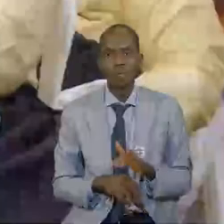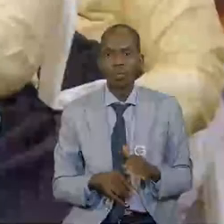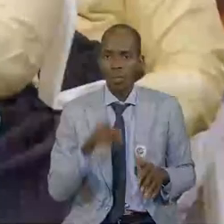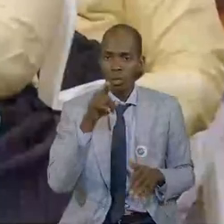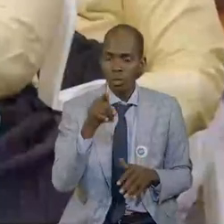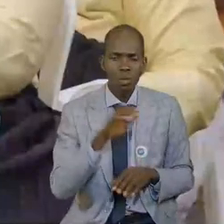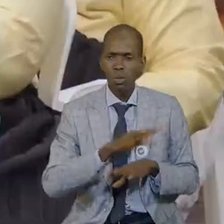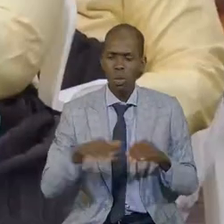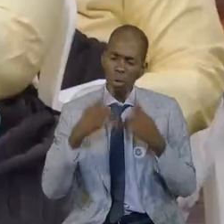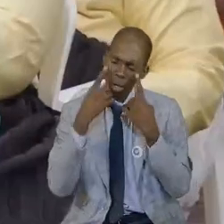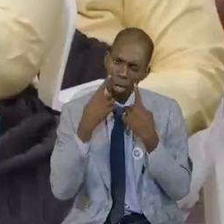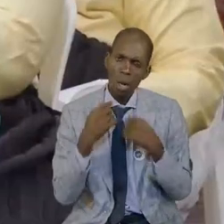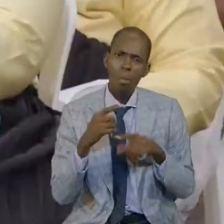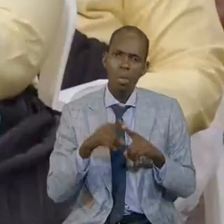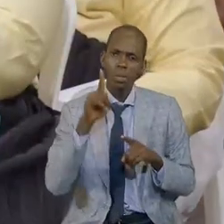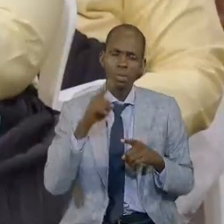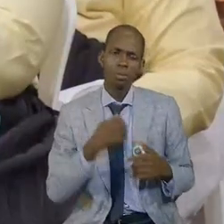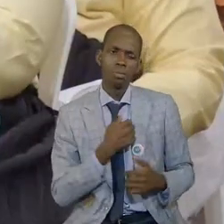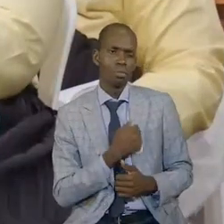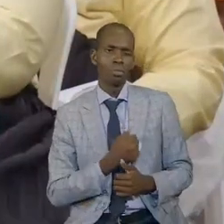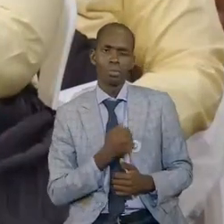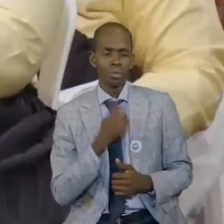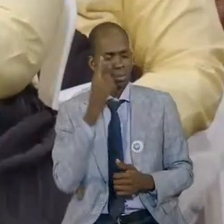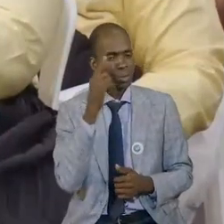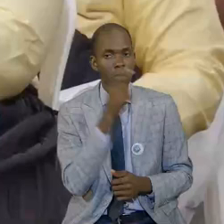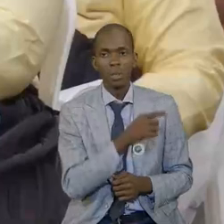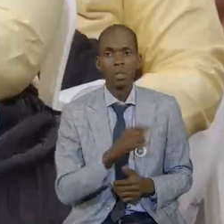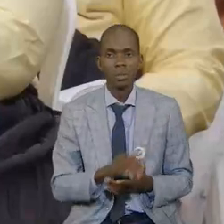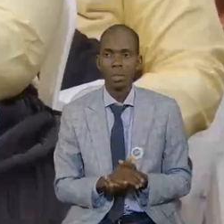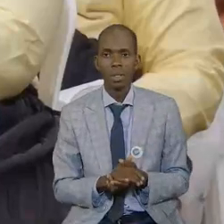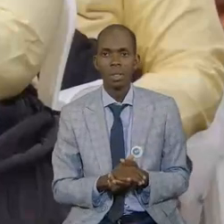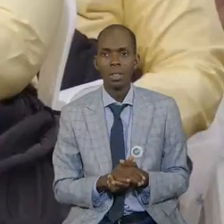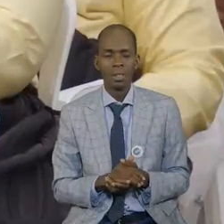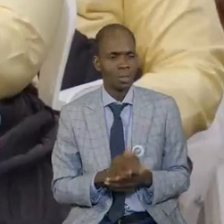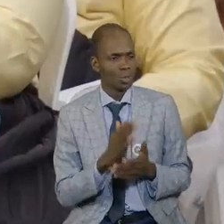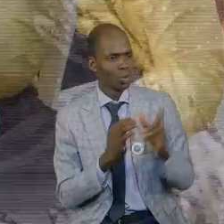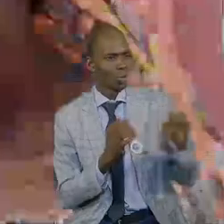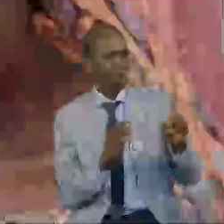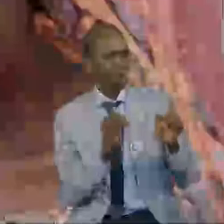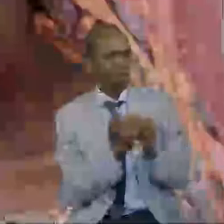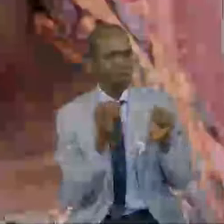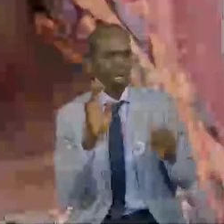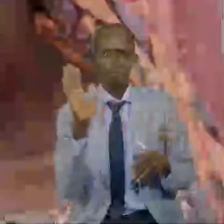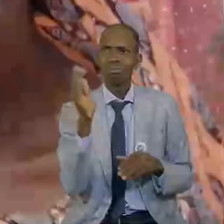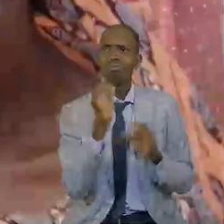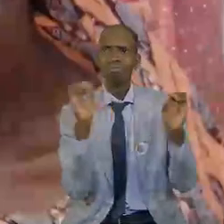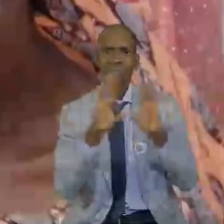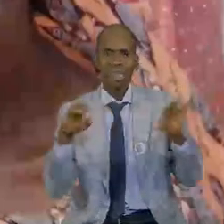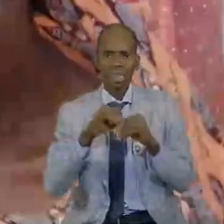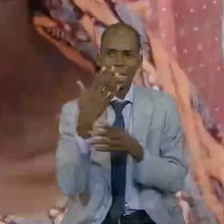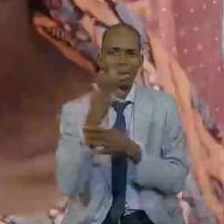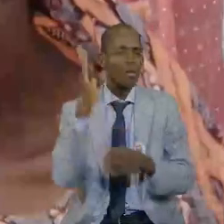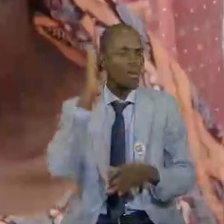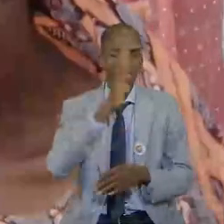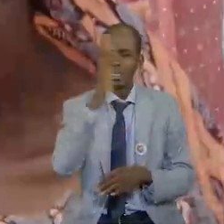pleures pas. Tu dois avoir pitié d'eux. Nobody was nothing in his hand. Will ever defeat. Quelqu'un qui n'a rien dans sa main ne va